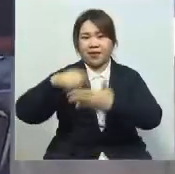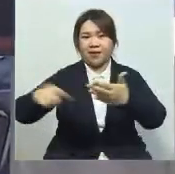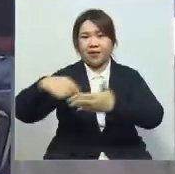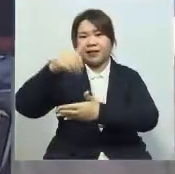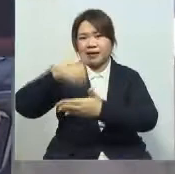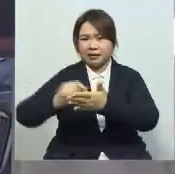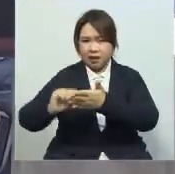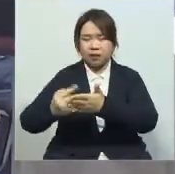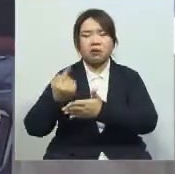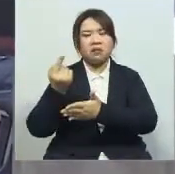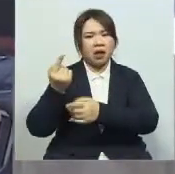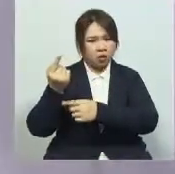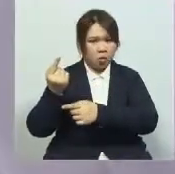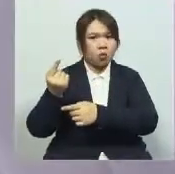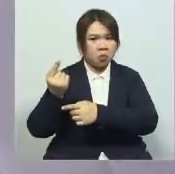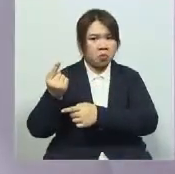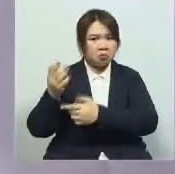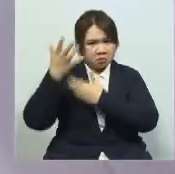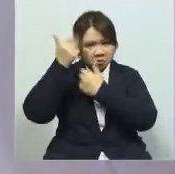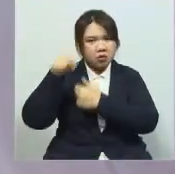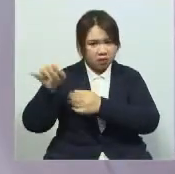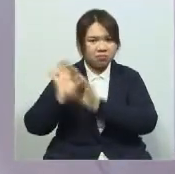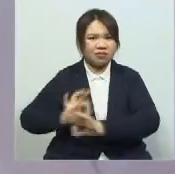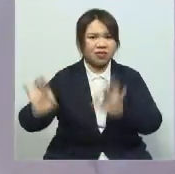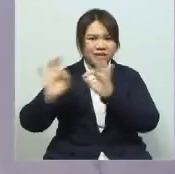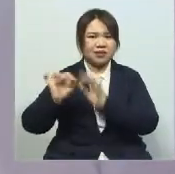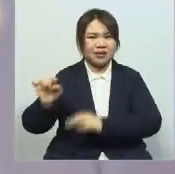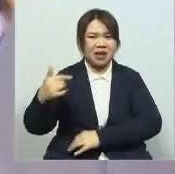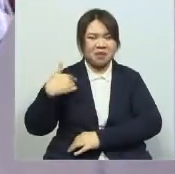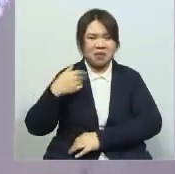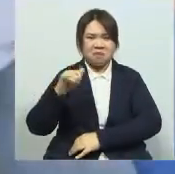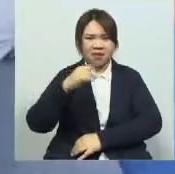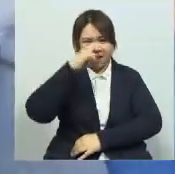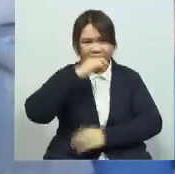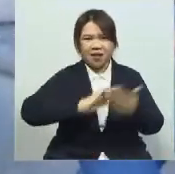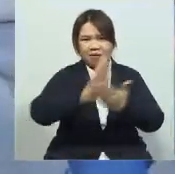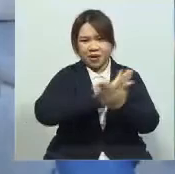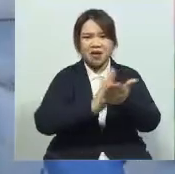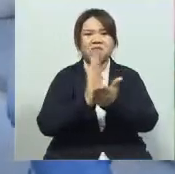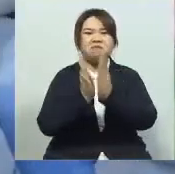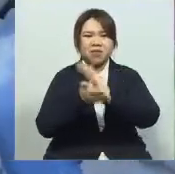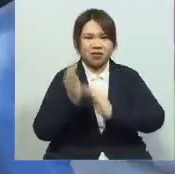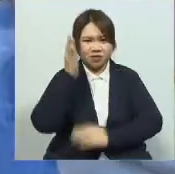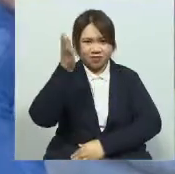เป็นตัวแปรสำคัญอีกเสียงหนึ่งที่จะช่วยชี้ชะตาและเป็นจุดเปลี่ยนของประเทศได้ในอนาคต